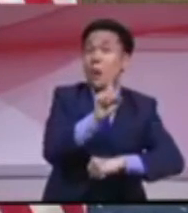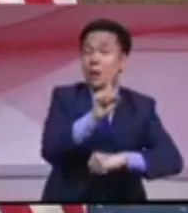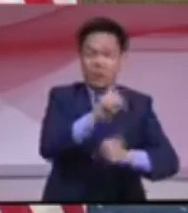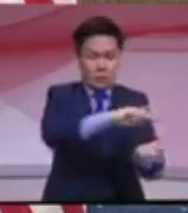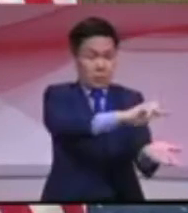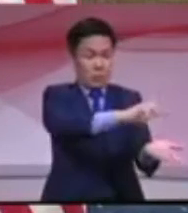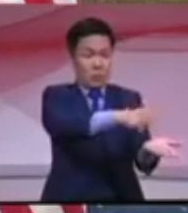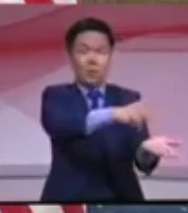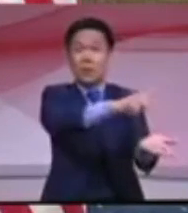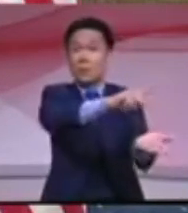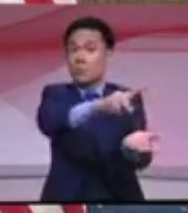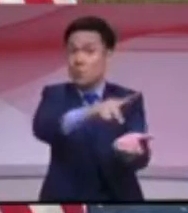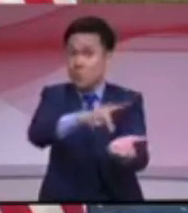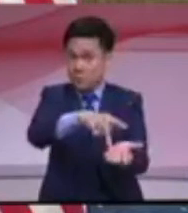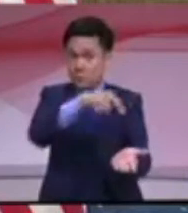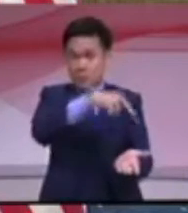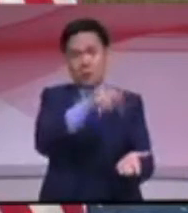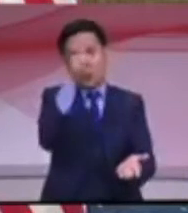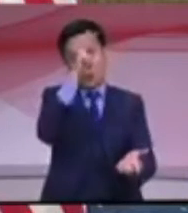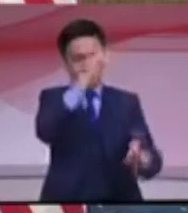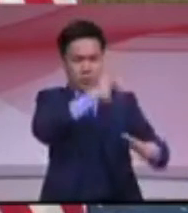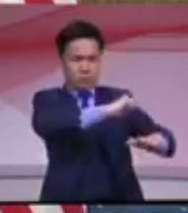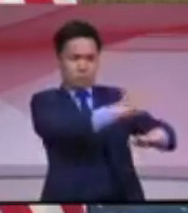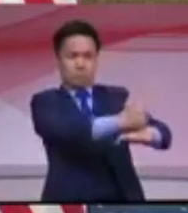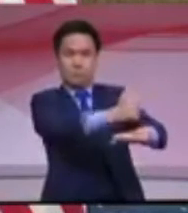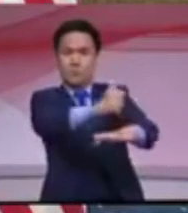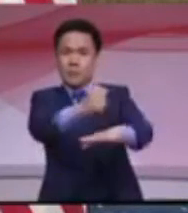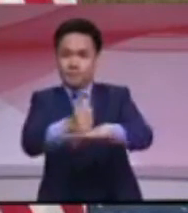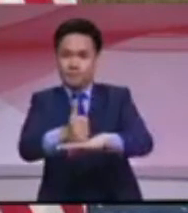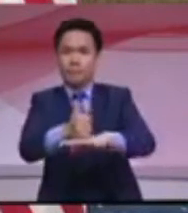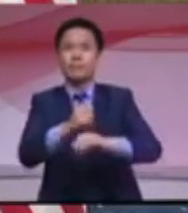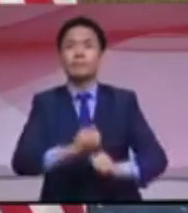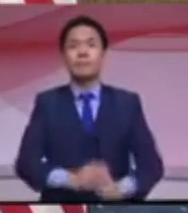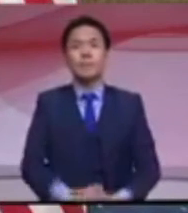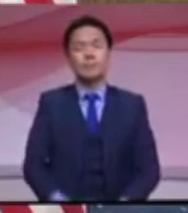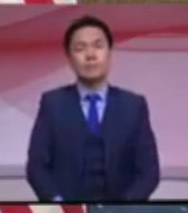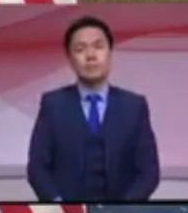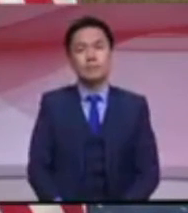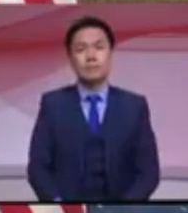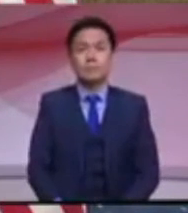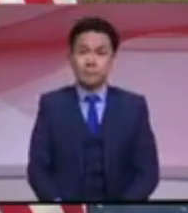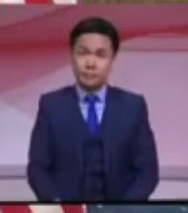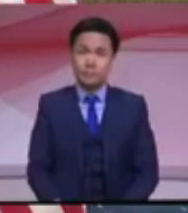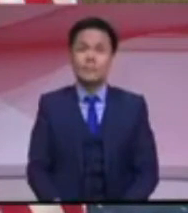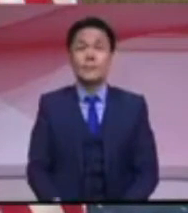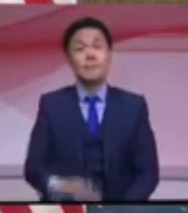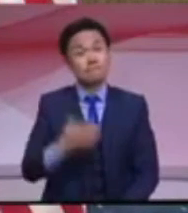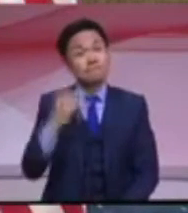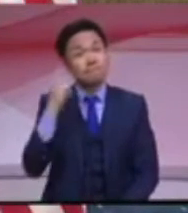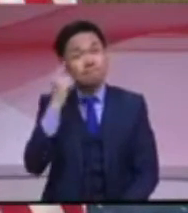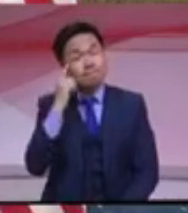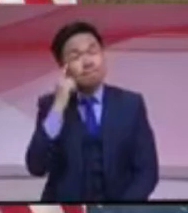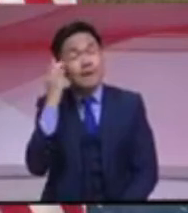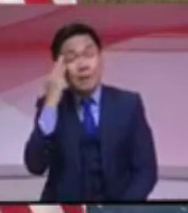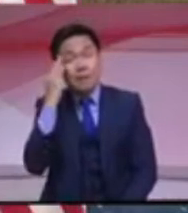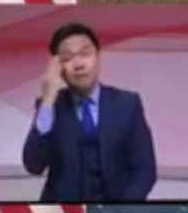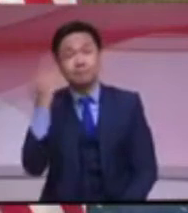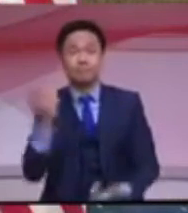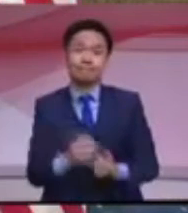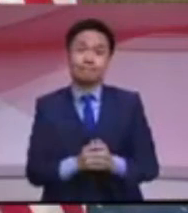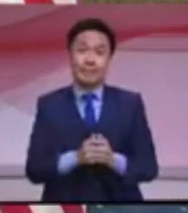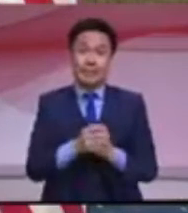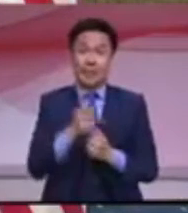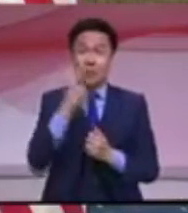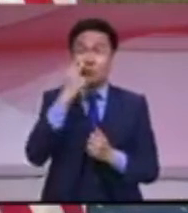station station corentin yang ditetapkan oleh kerajaan hai saudara Basahkan